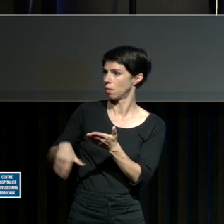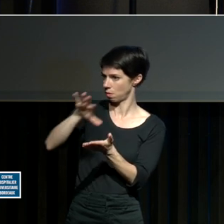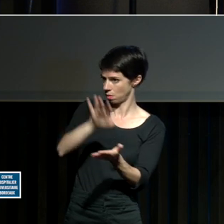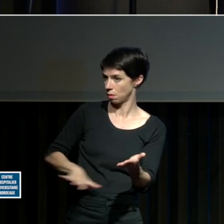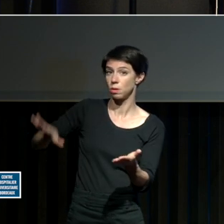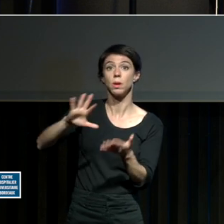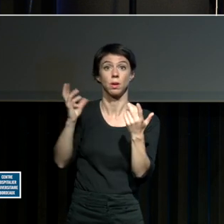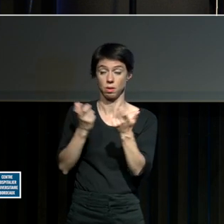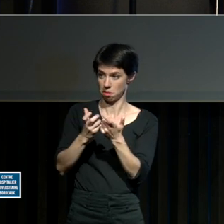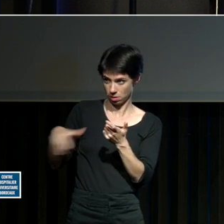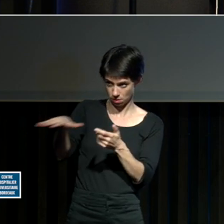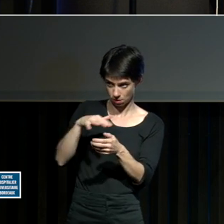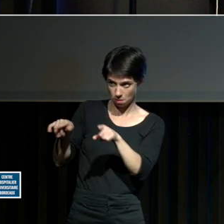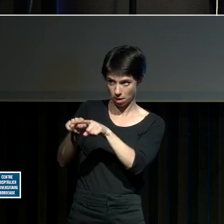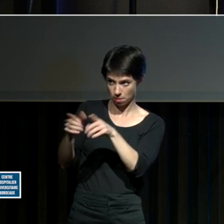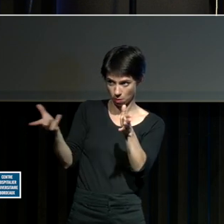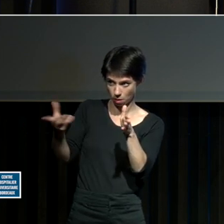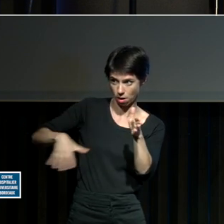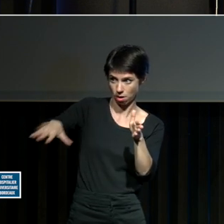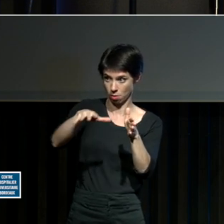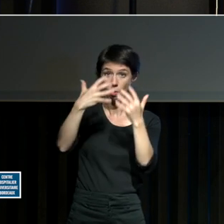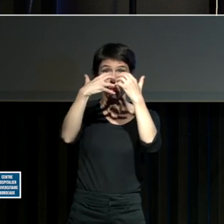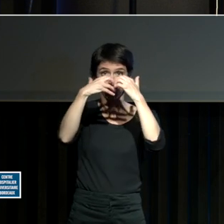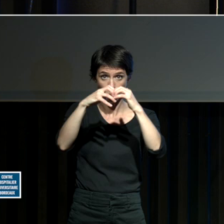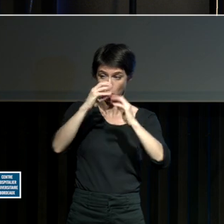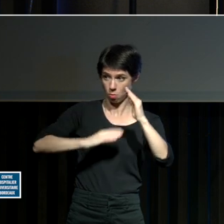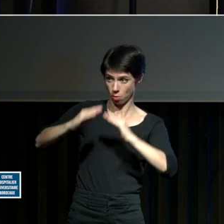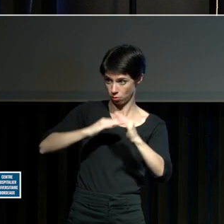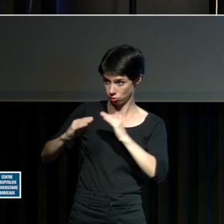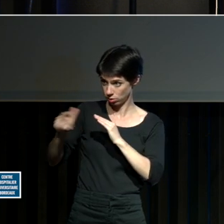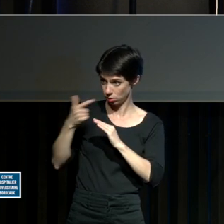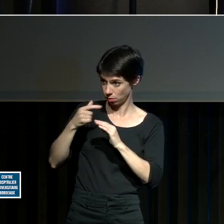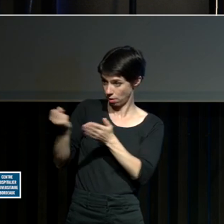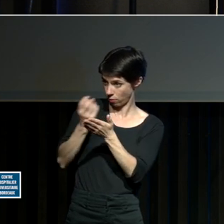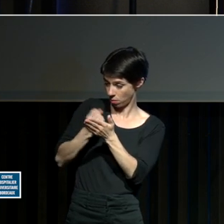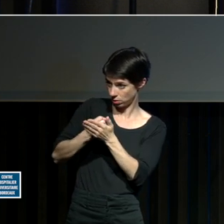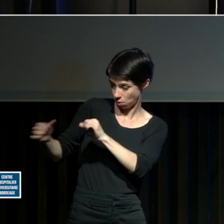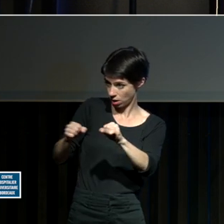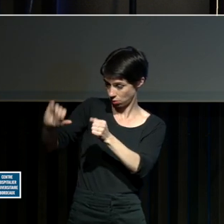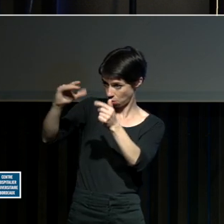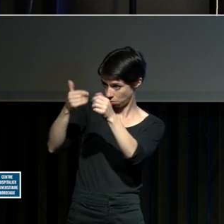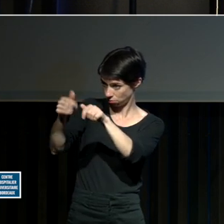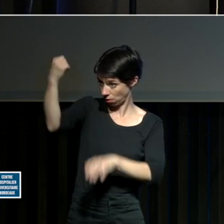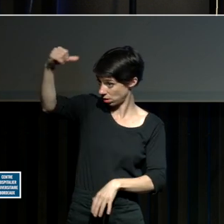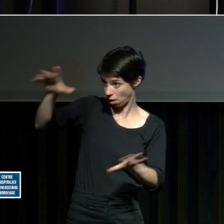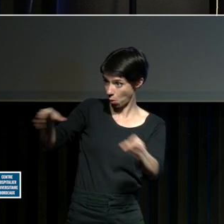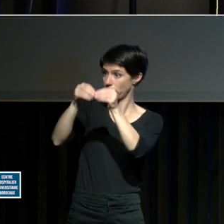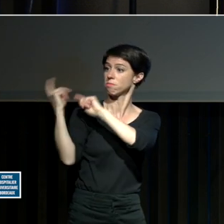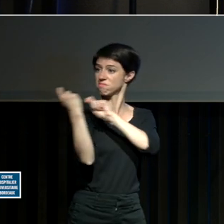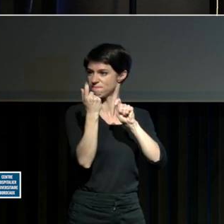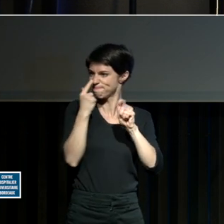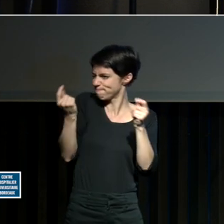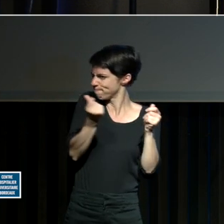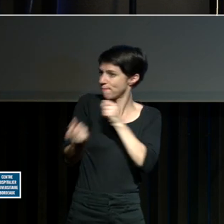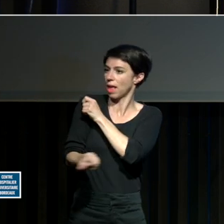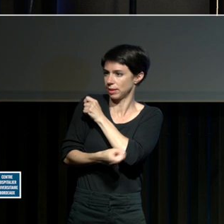particulier des mécanismes neurobiologiques communs. Donc cette approche permettait, ce qu'il propose,